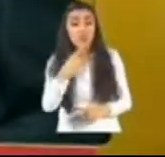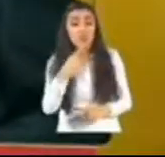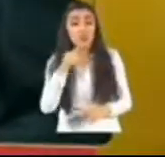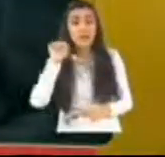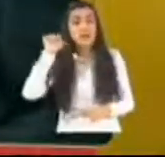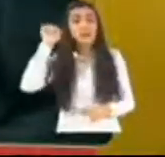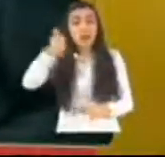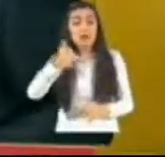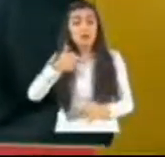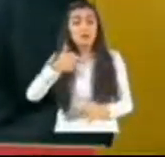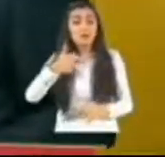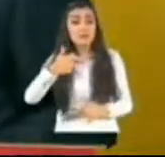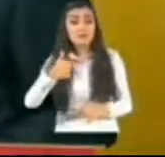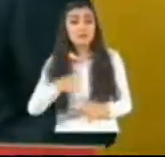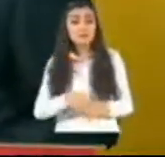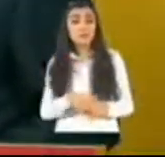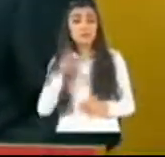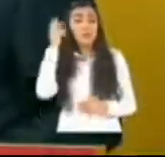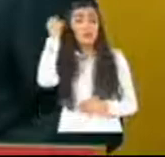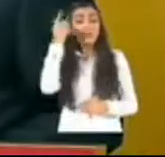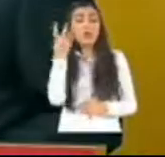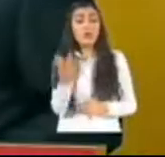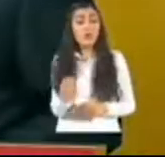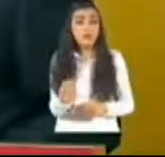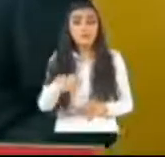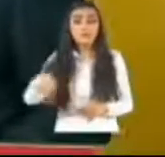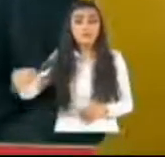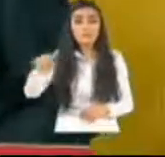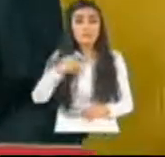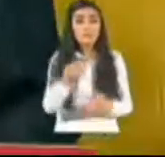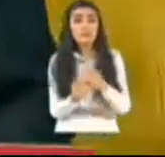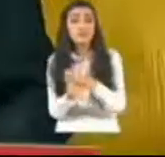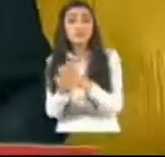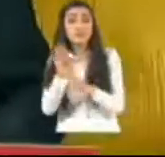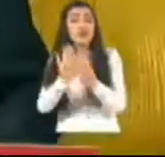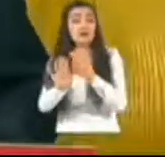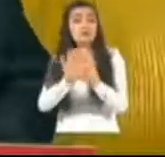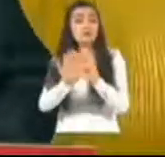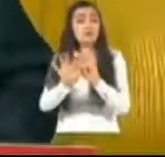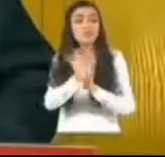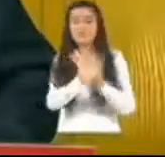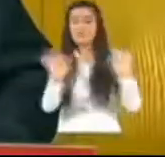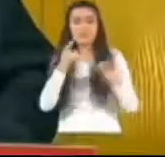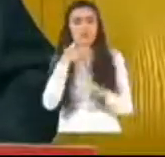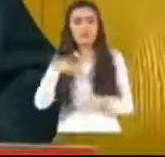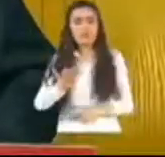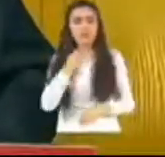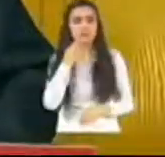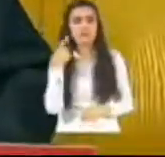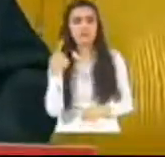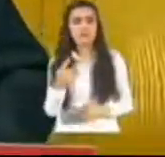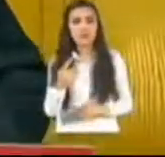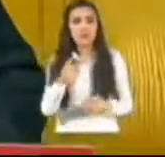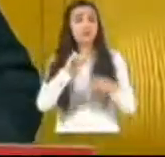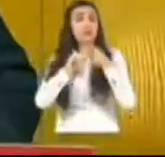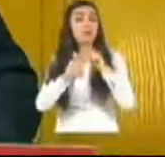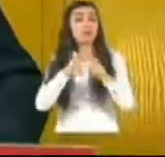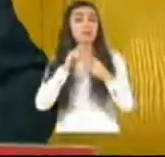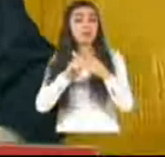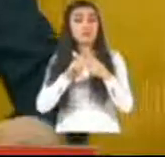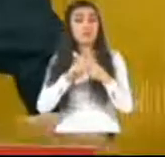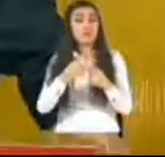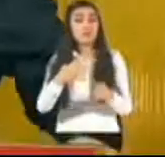söylediğini de yarın unutacak olanların çıkar kapısı hiç değildir.